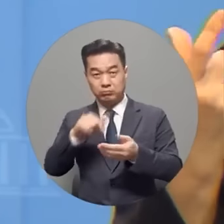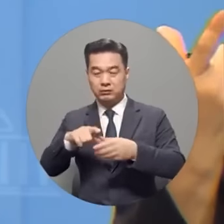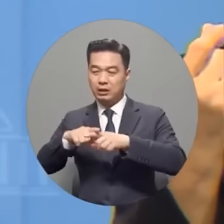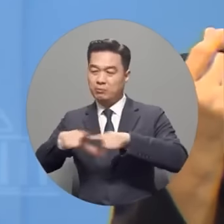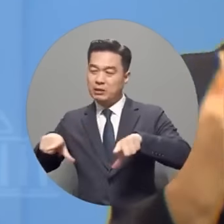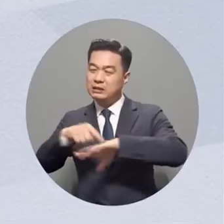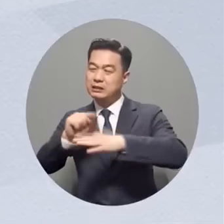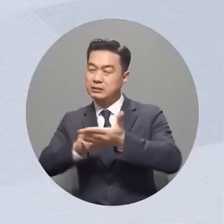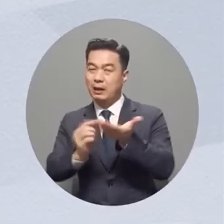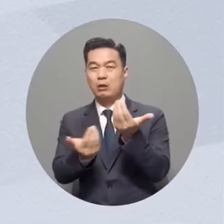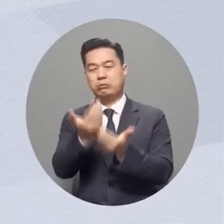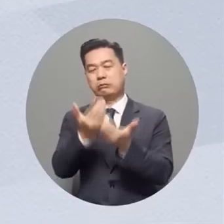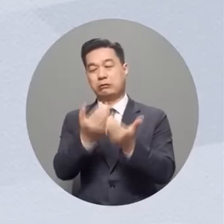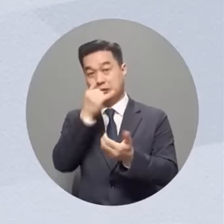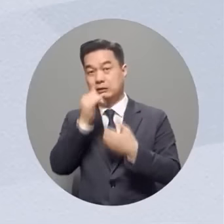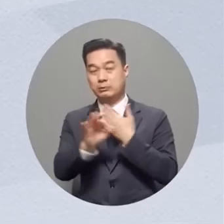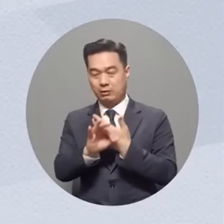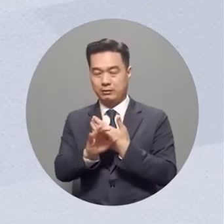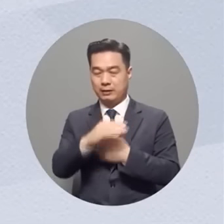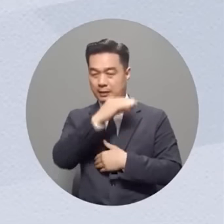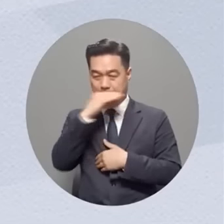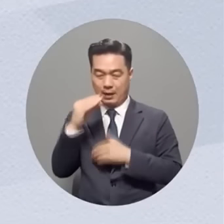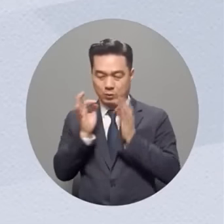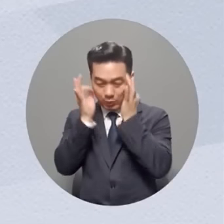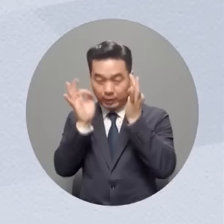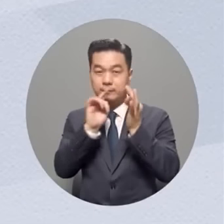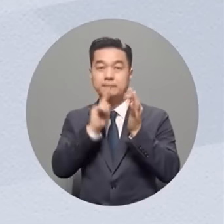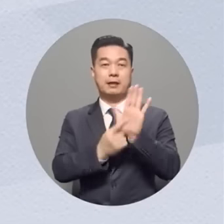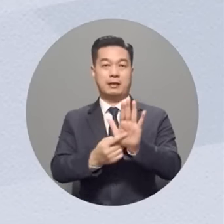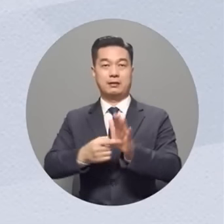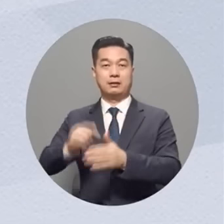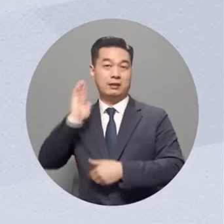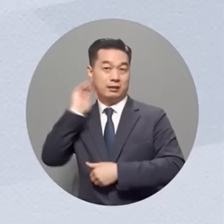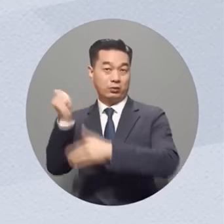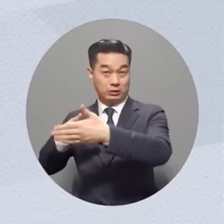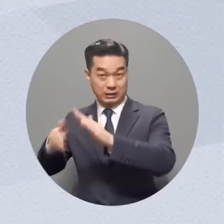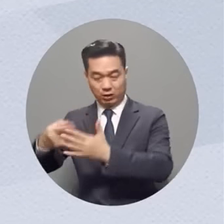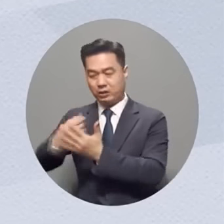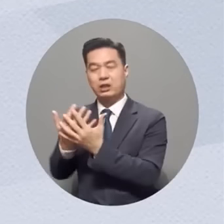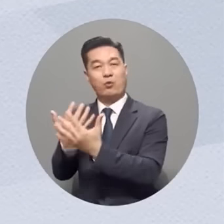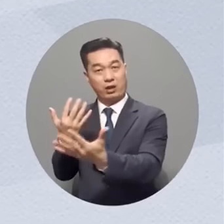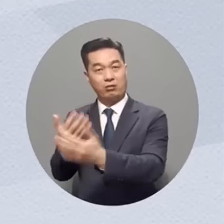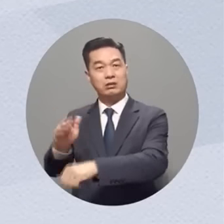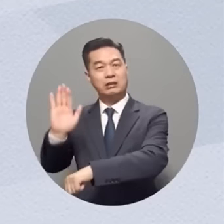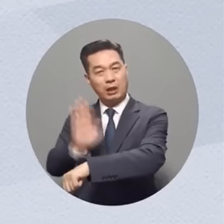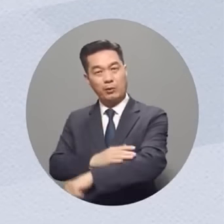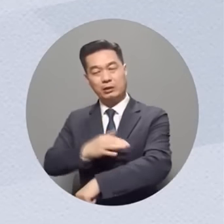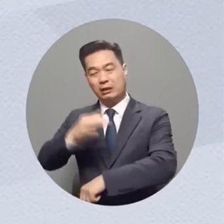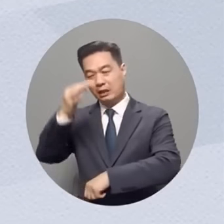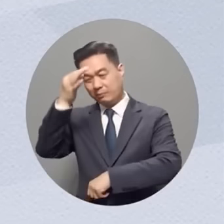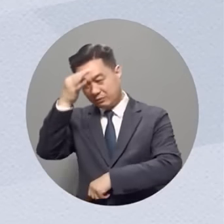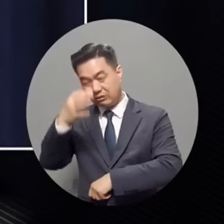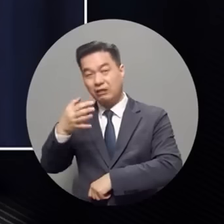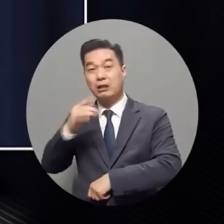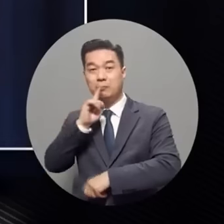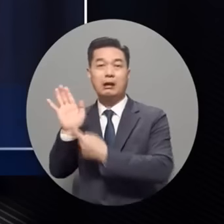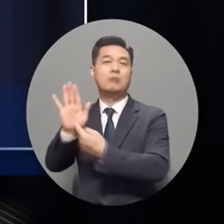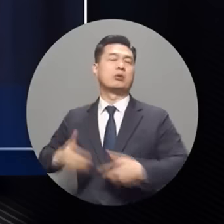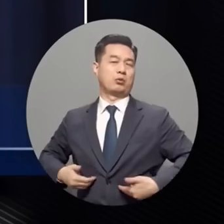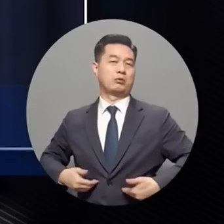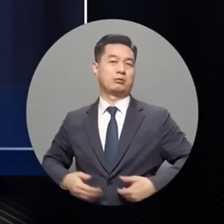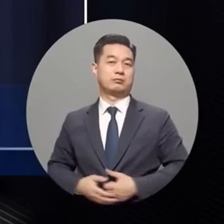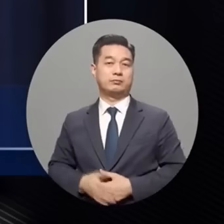했습니다. 그러면서 대통령실에서 기자회견을 해서 미숙했다, 잘못했다고 해야 한다고 지적했습니다.